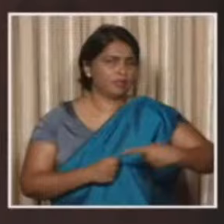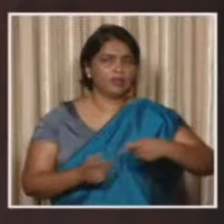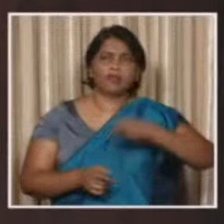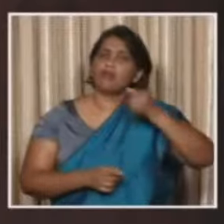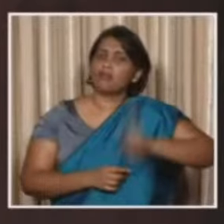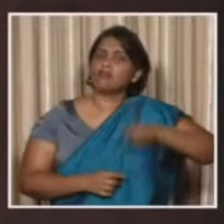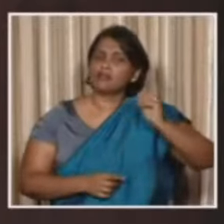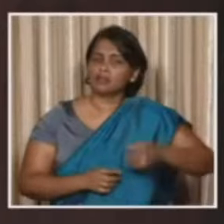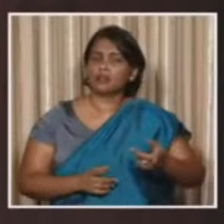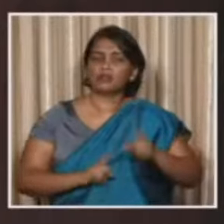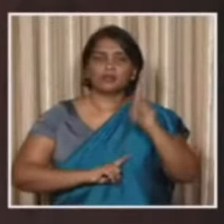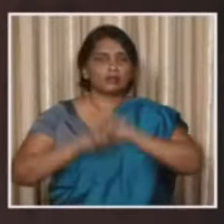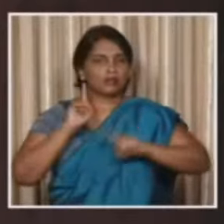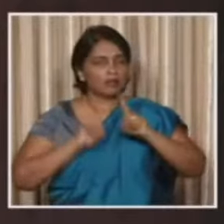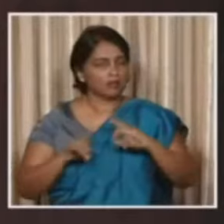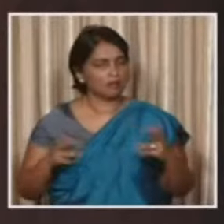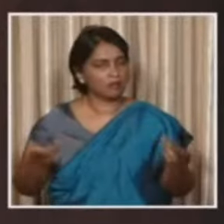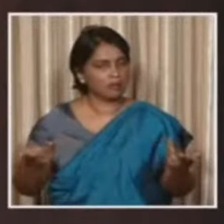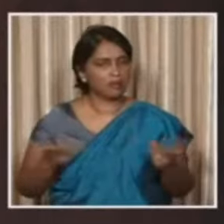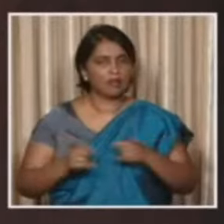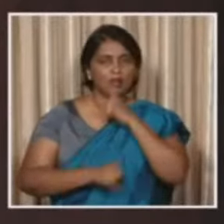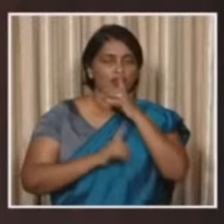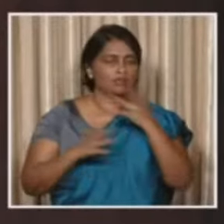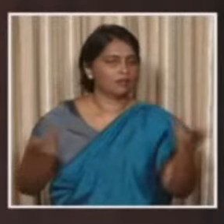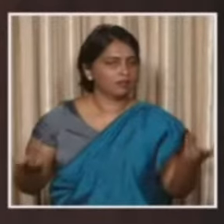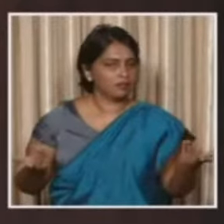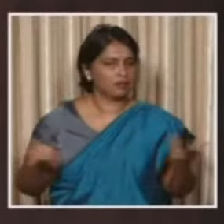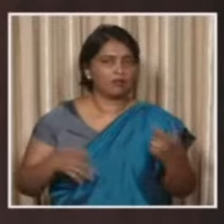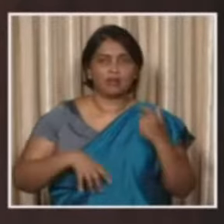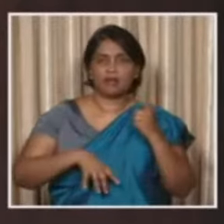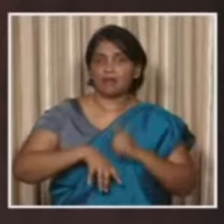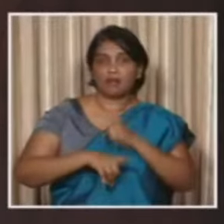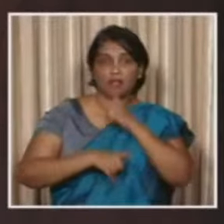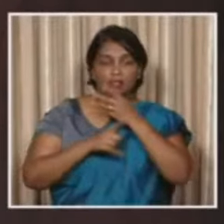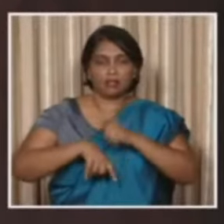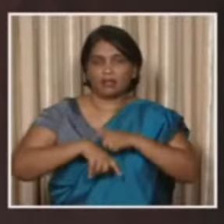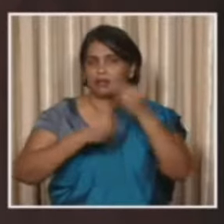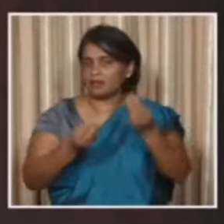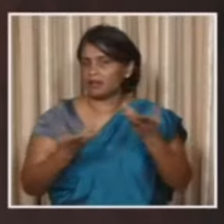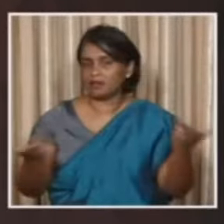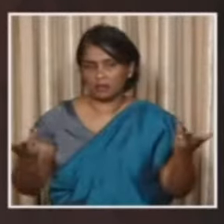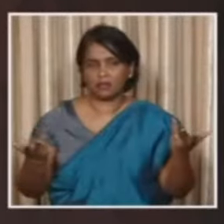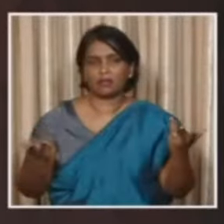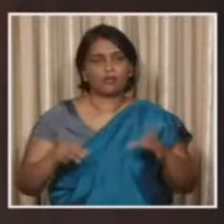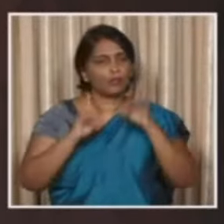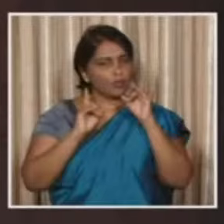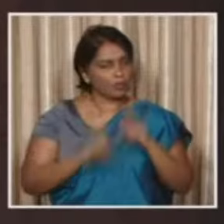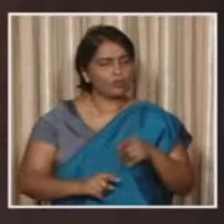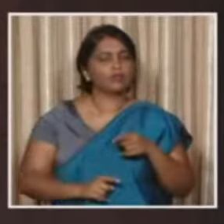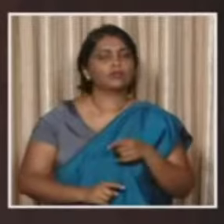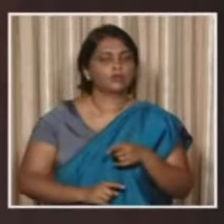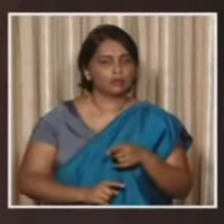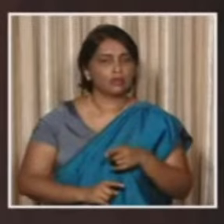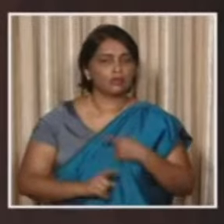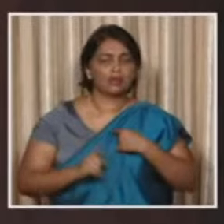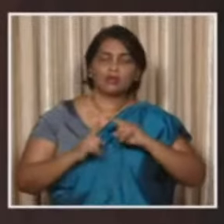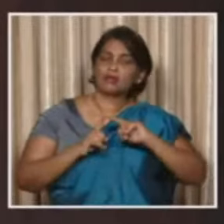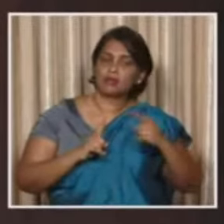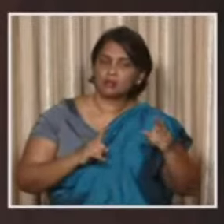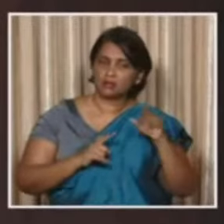කරනවා. සාකච්ඡාවක් නැහැ, කතාවක් නැහැ, ඉඩක් නැහැ කතා කරන්න මේ වගේ තත්ත්වයක් තියෙනවා. එතකොට ඒ වගේම අනික් කාරණේ